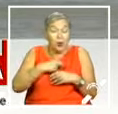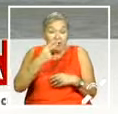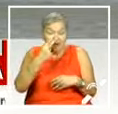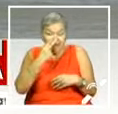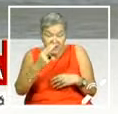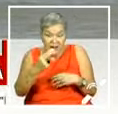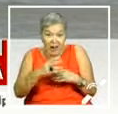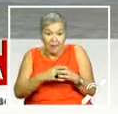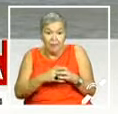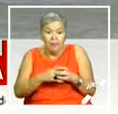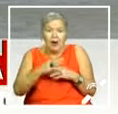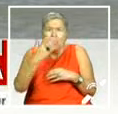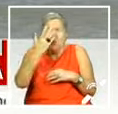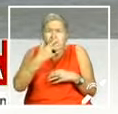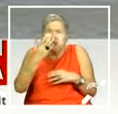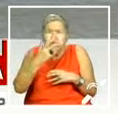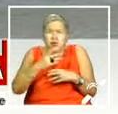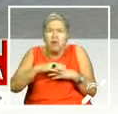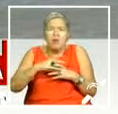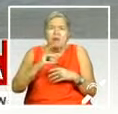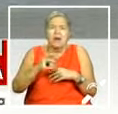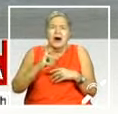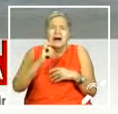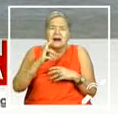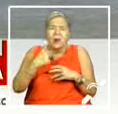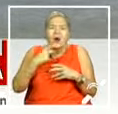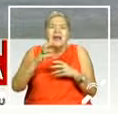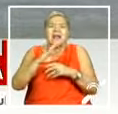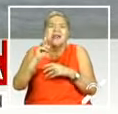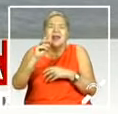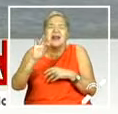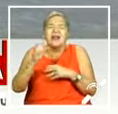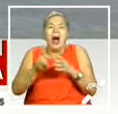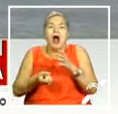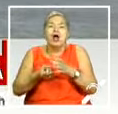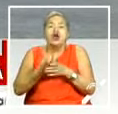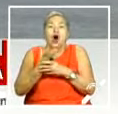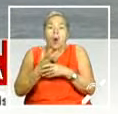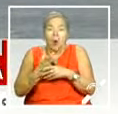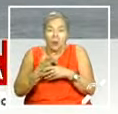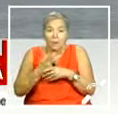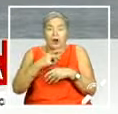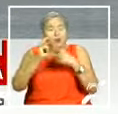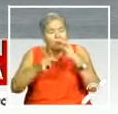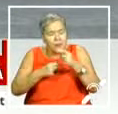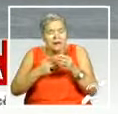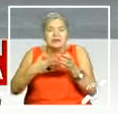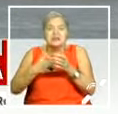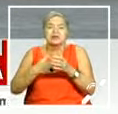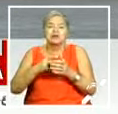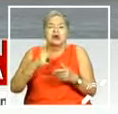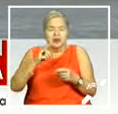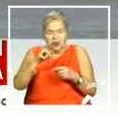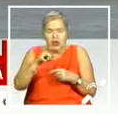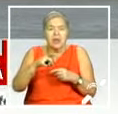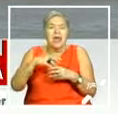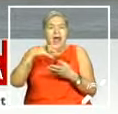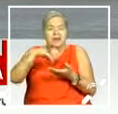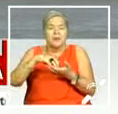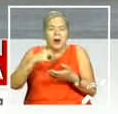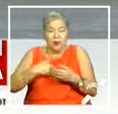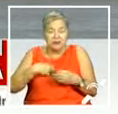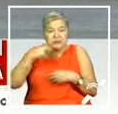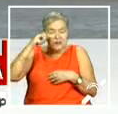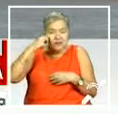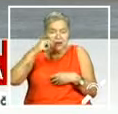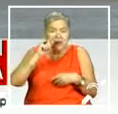vedea un fum gros, este de la Chilia 9. O să ajungem și noi după această tranziție în direct,